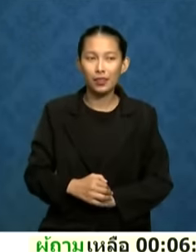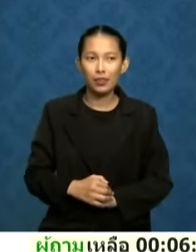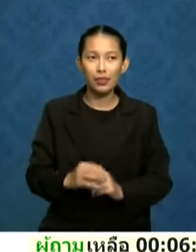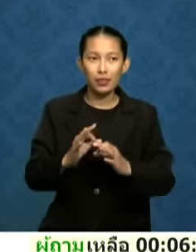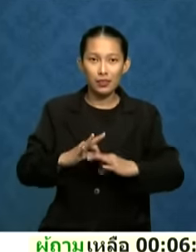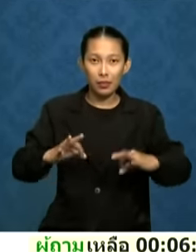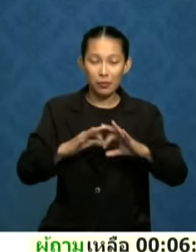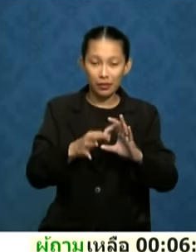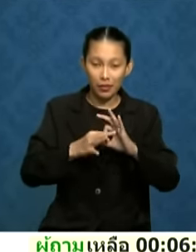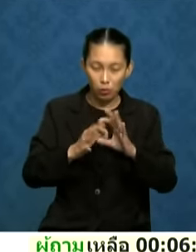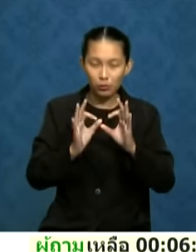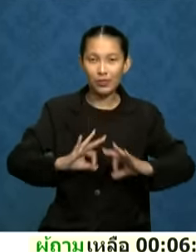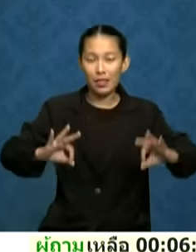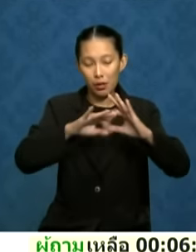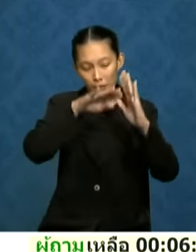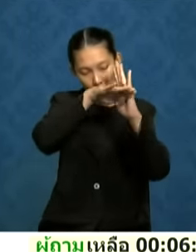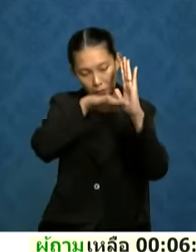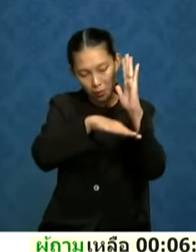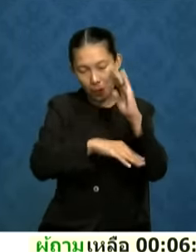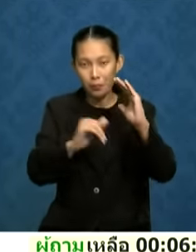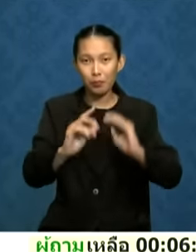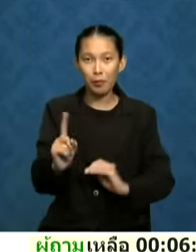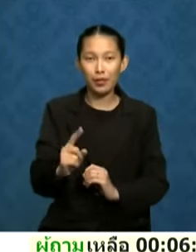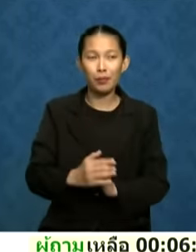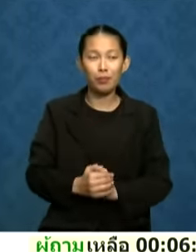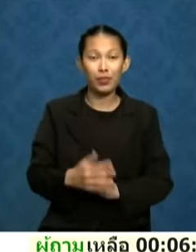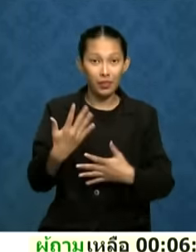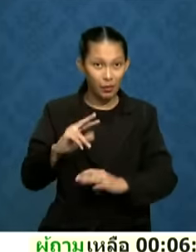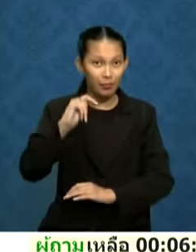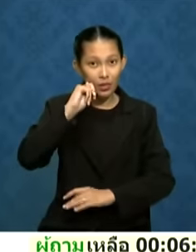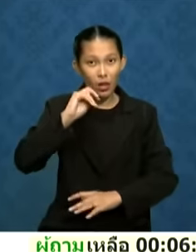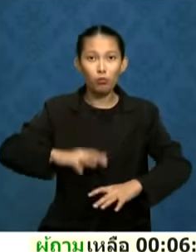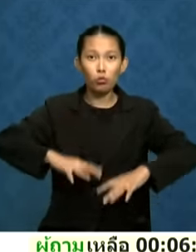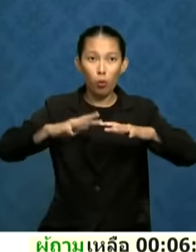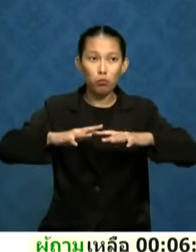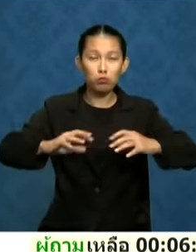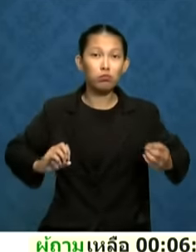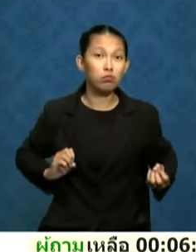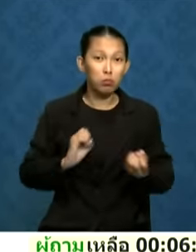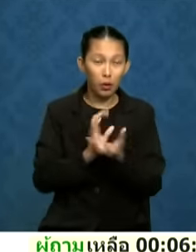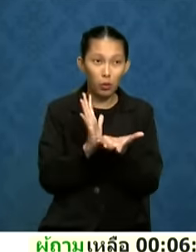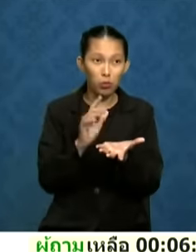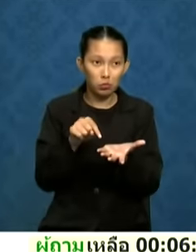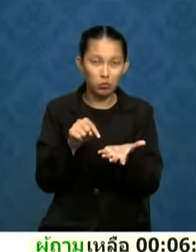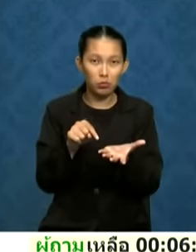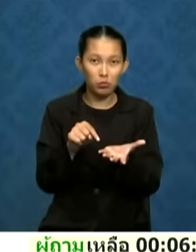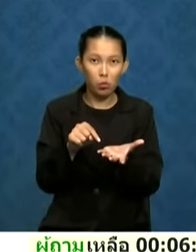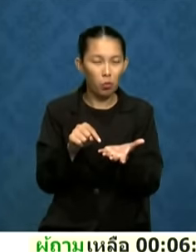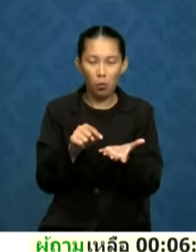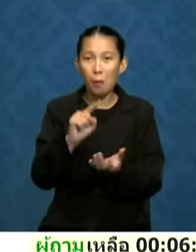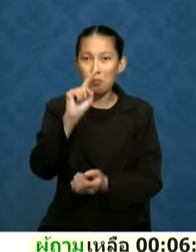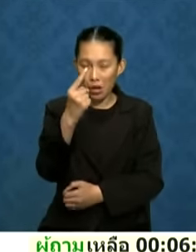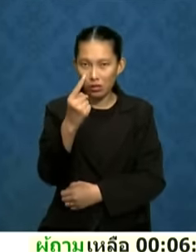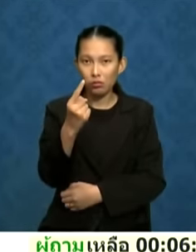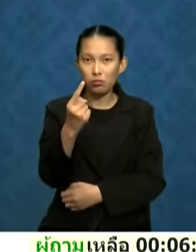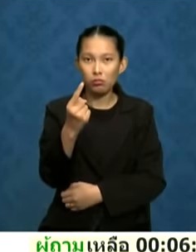องของจะจัดความสมพัของเรื่ที่กำลงพระเชินแล้เรื่องของน้ำท่วมความสหายที่เกิดขึ้มเปเรื่องที่มากและให่